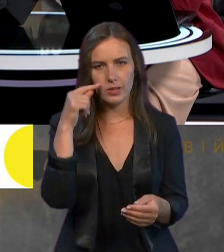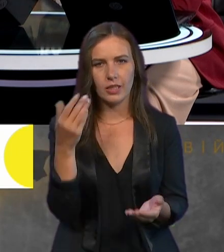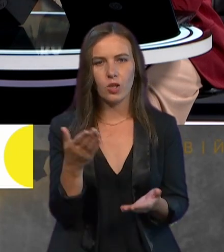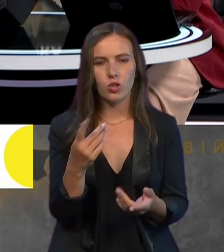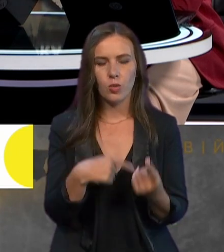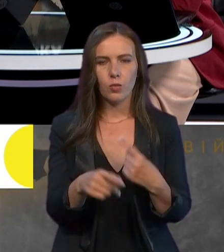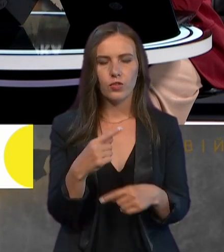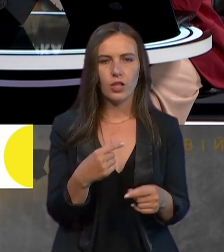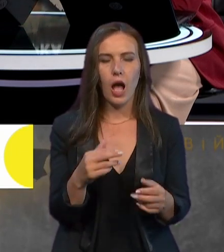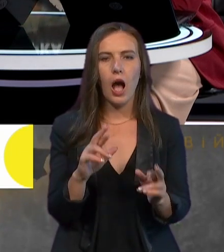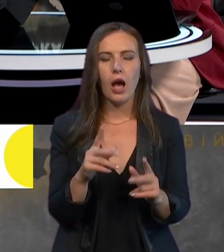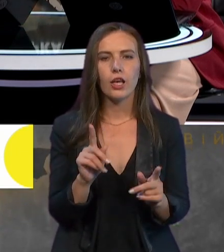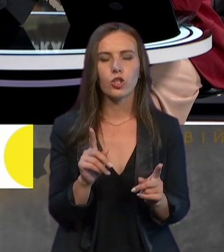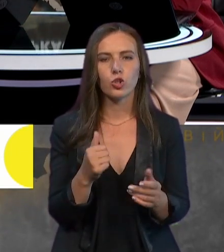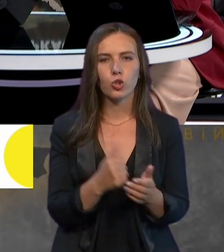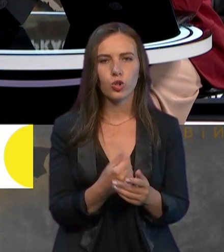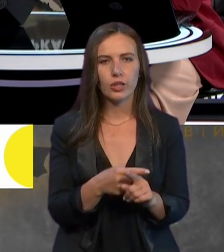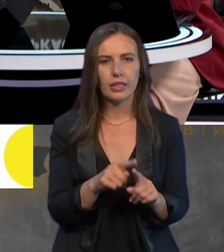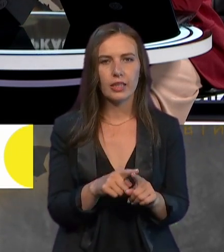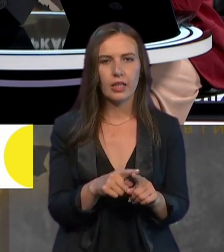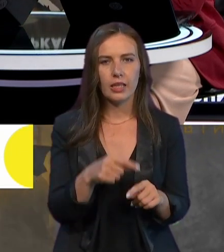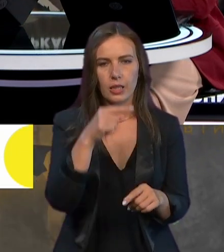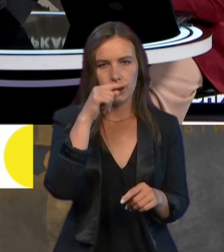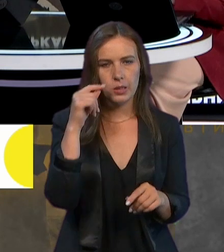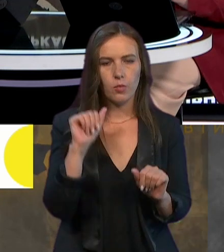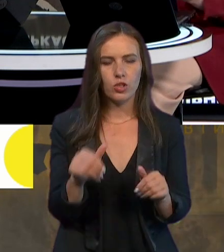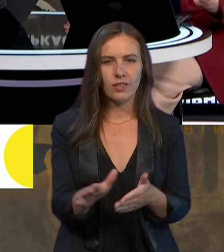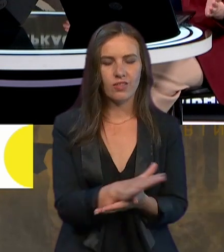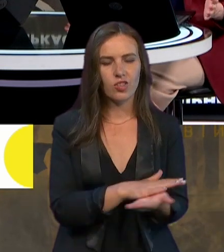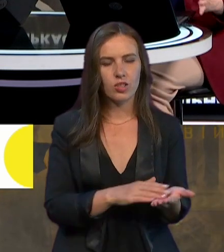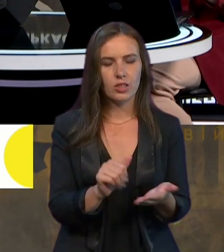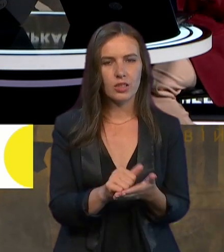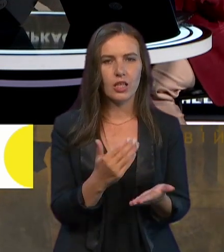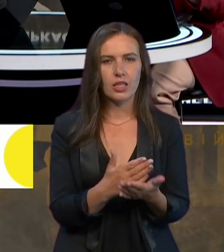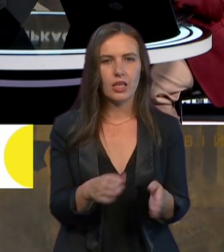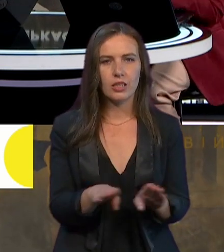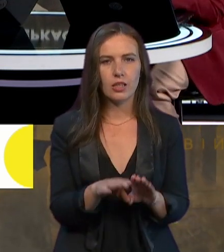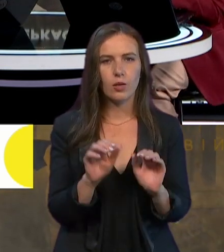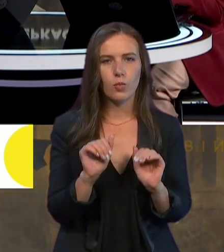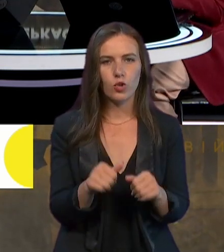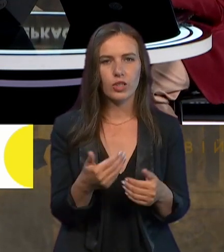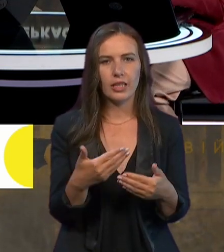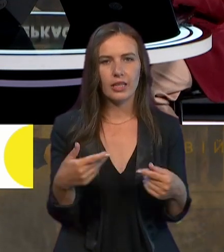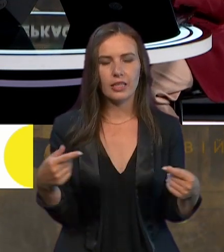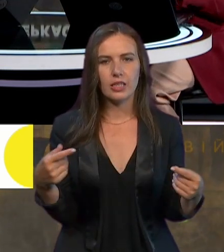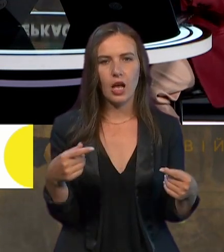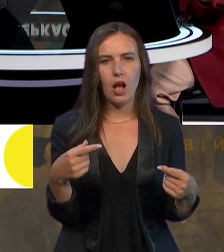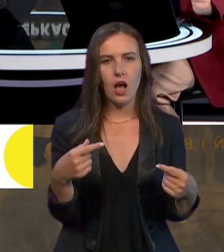як щодо тих пам'яток, які росіяни, можливо, знищили? Чи є такі, зокрема, можливо, це якісь зразки архітектури?